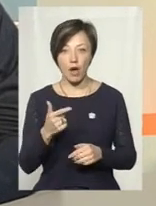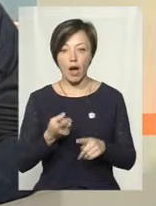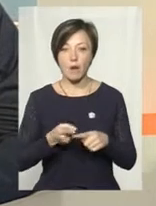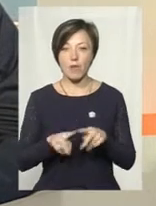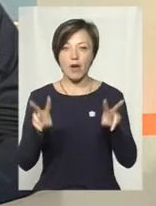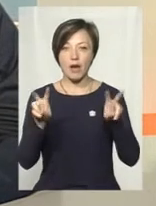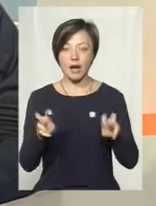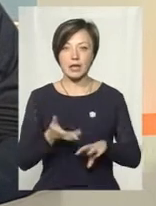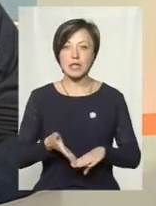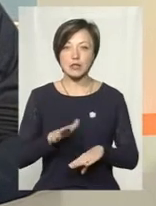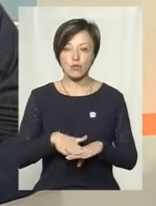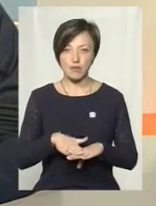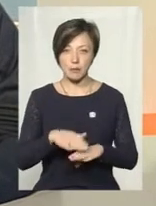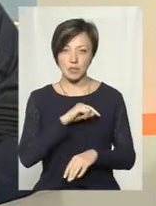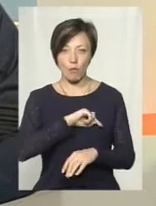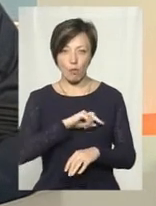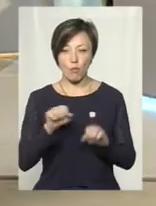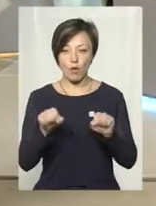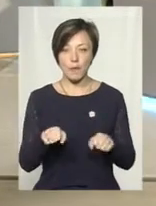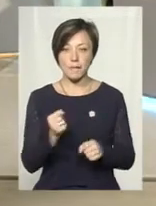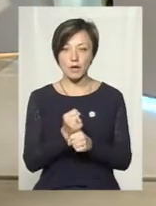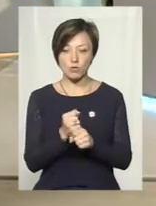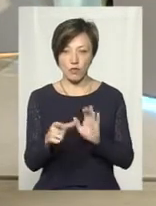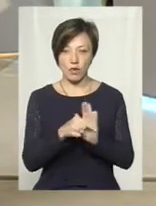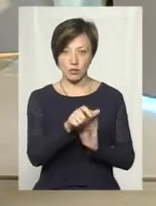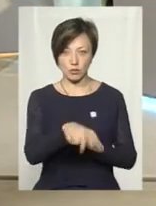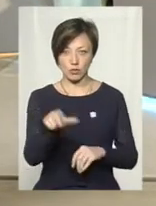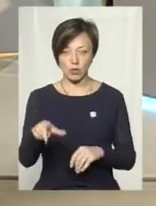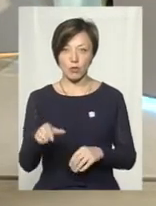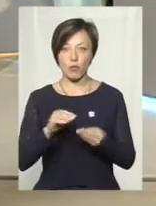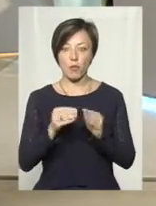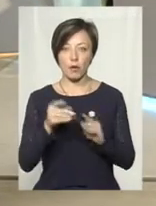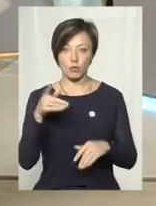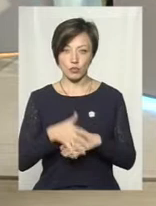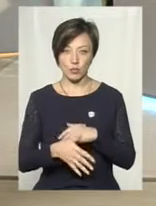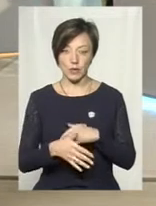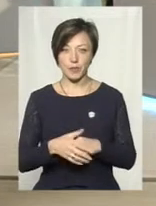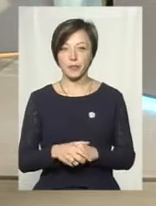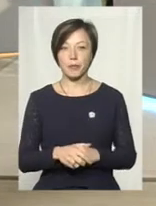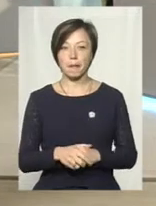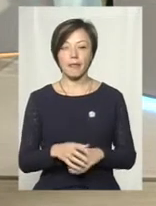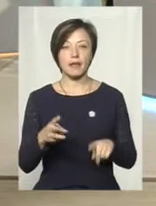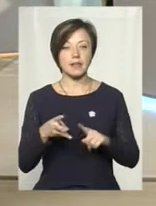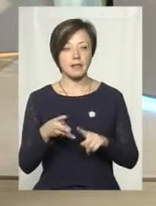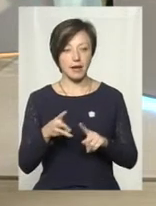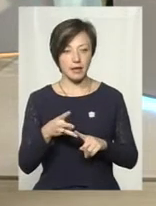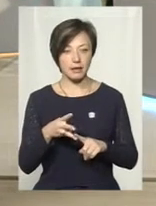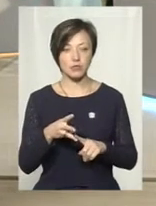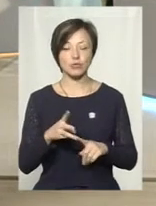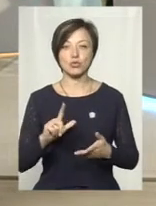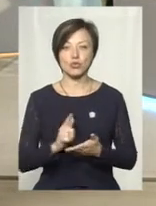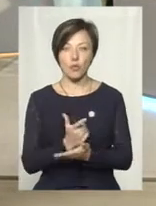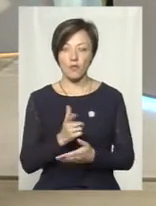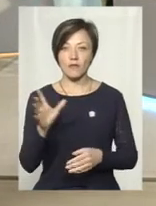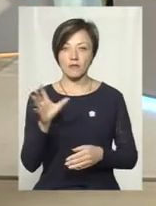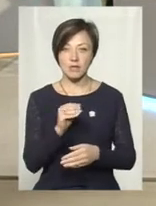кризових психологів, ми ще так називаємо, які могли б працювати, які розуміють саму проблематику. Третє – це те, що, знову ж таки,